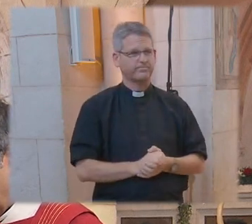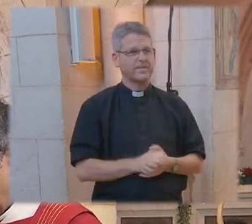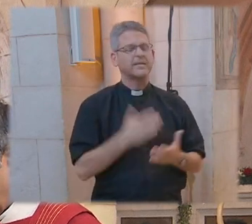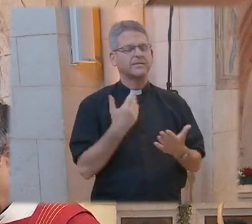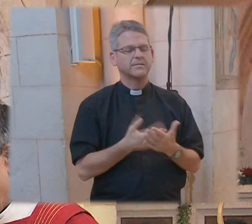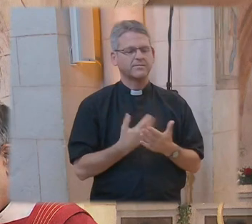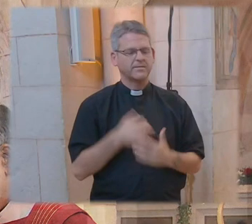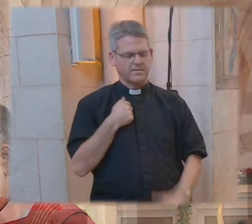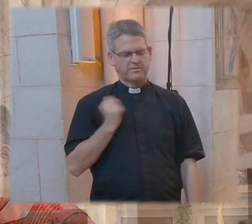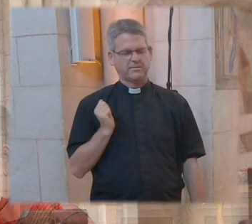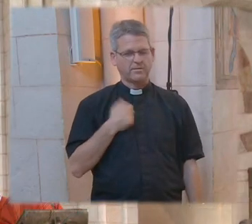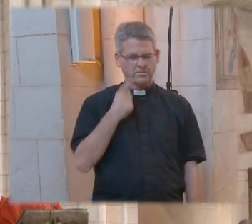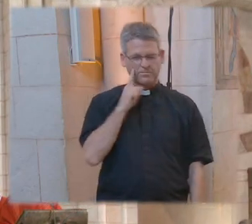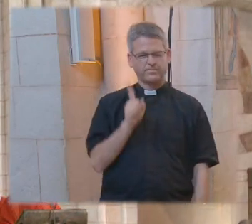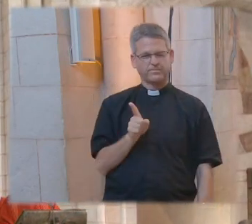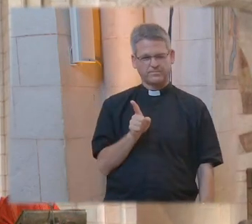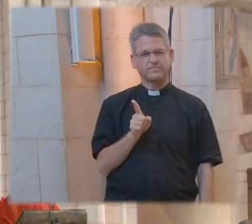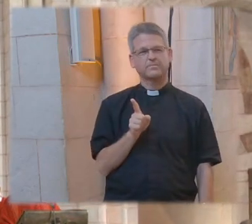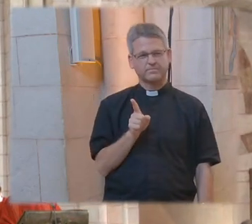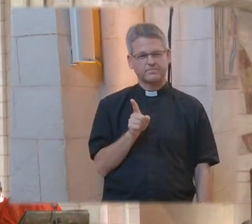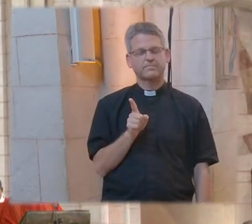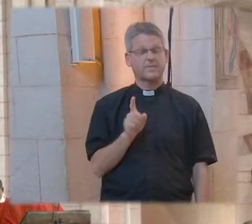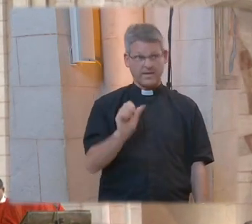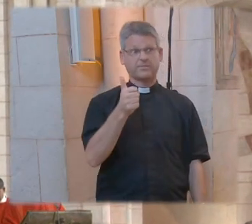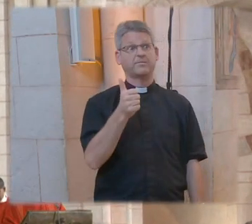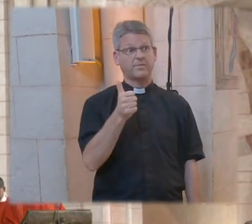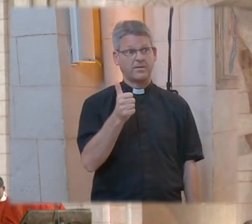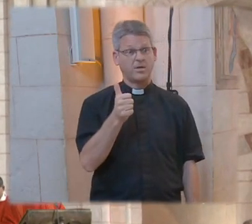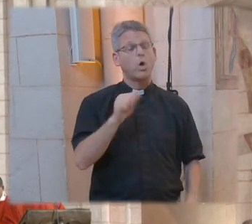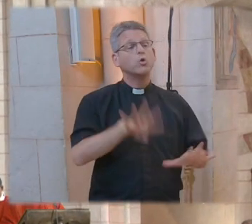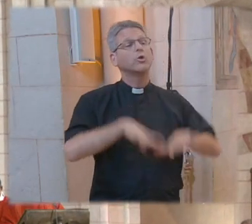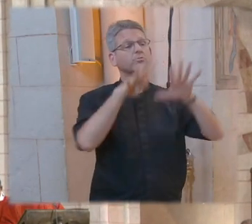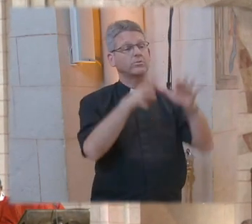der Gestapo. Das erste Mal wurde er